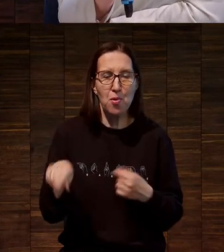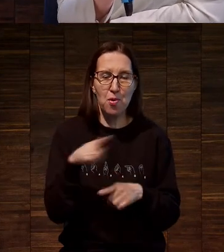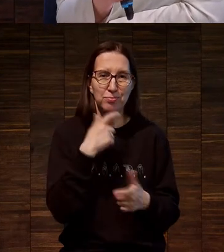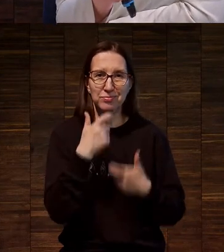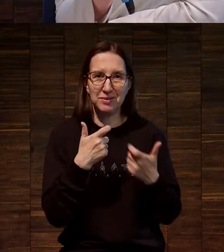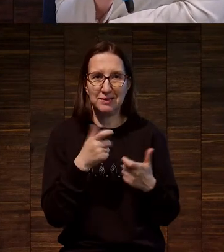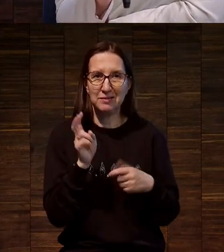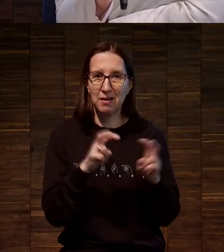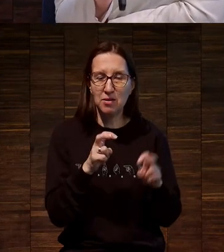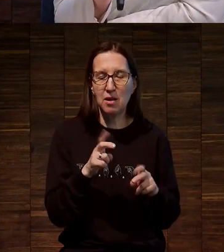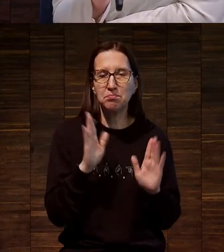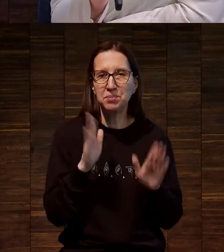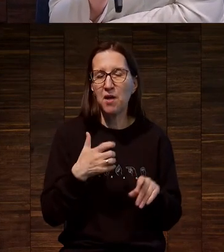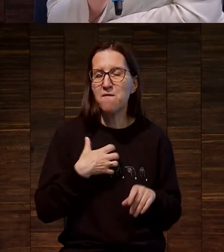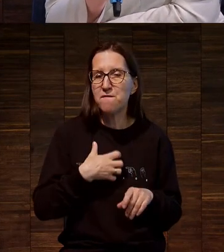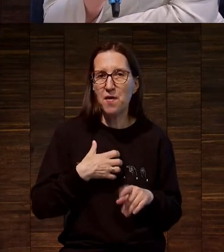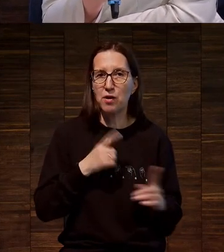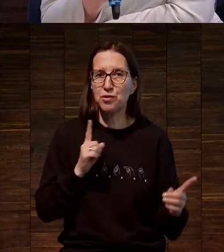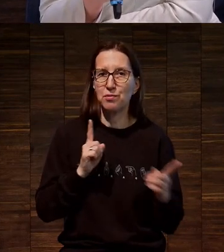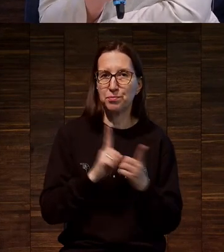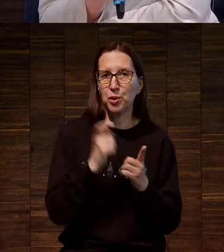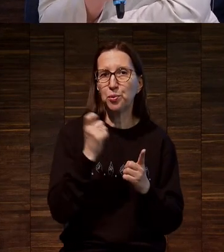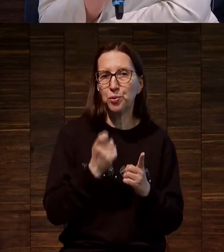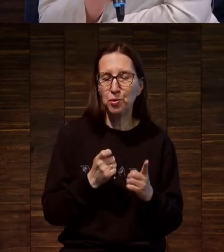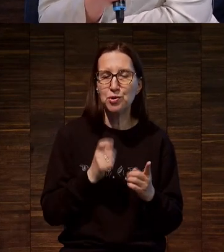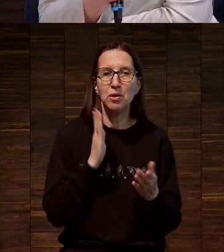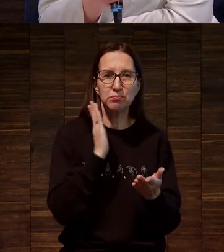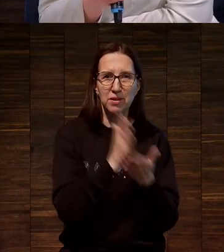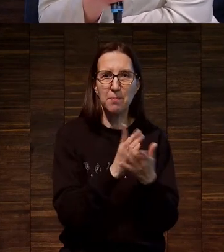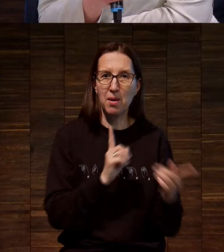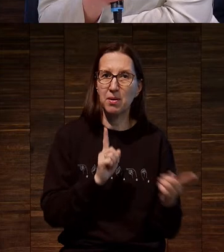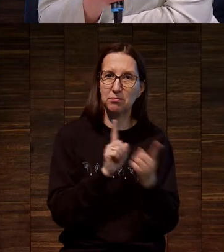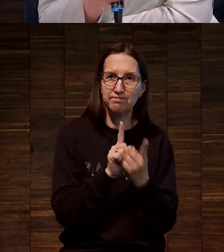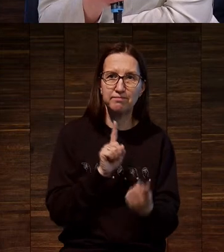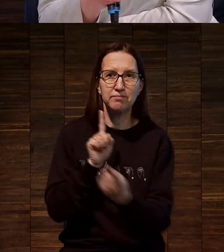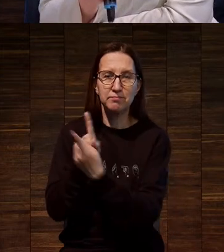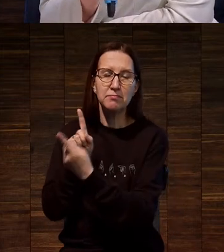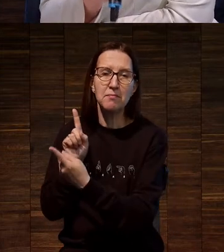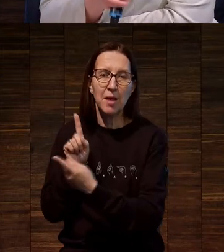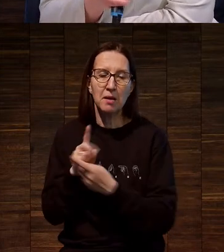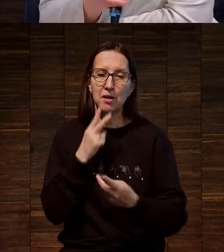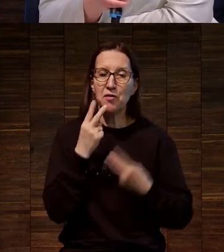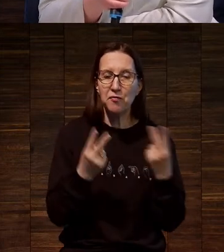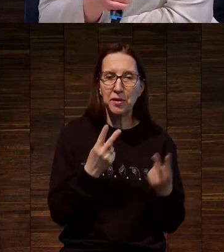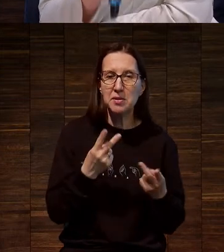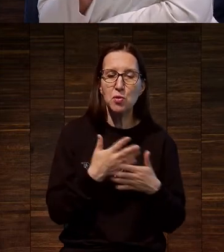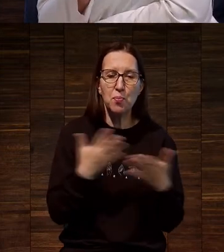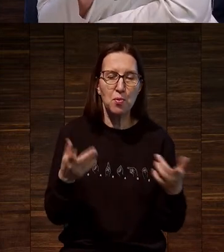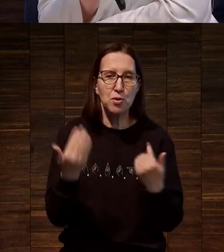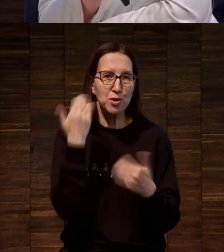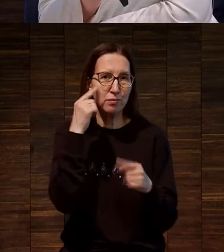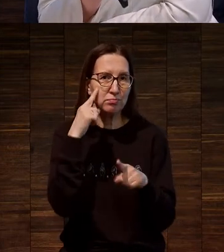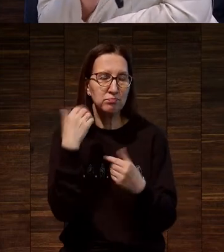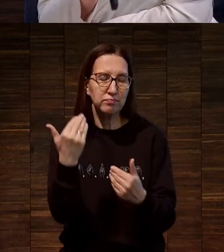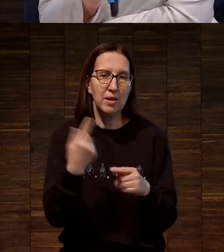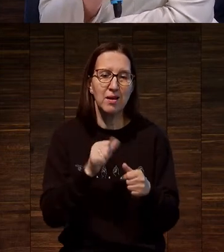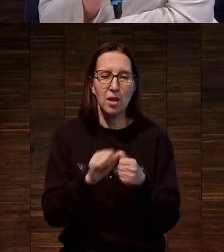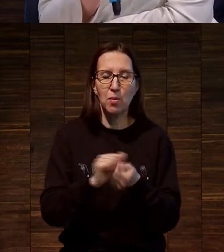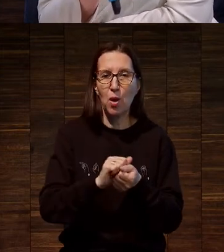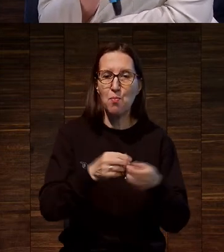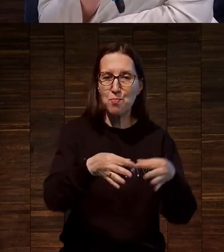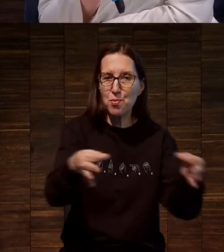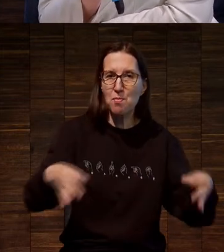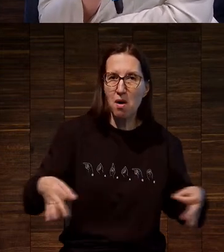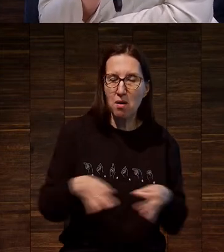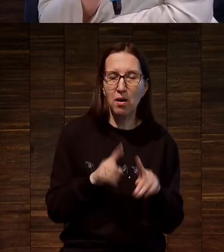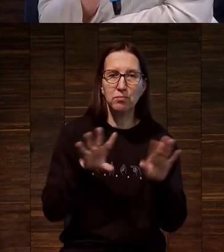очень важно общаться напрямую с художниками и видеть больше работ, сделанных на бумаге, холсты, объекты